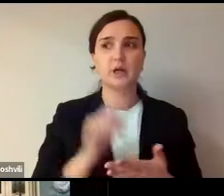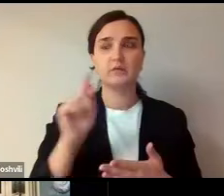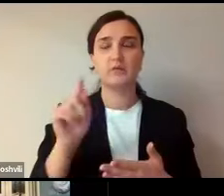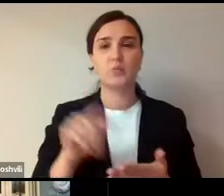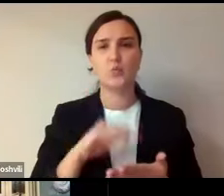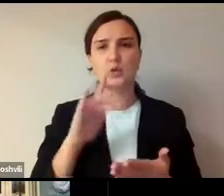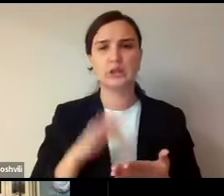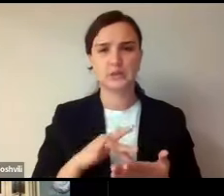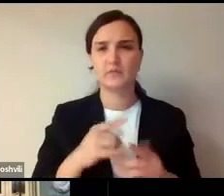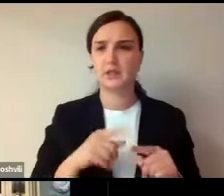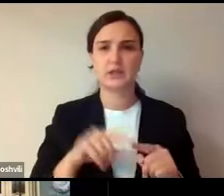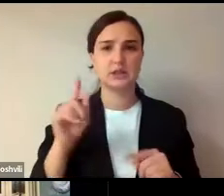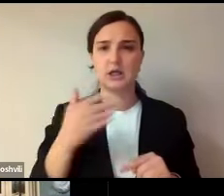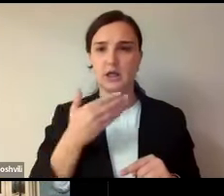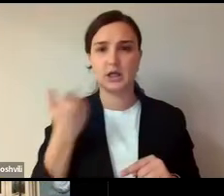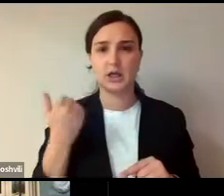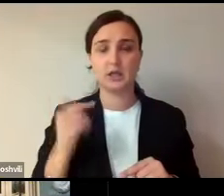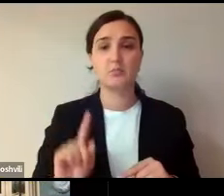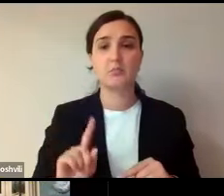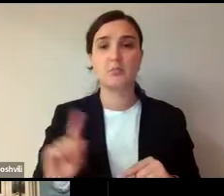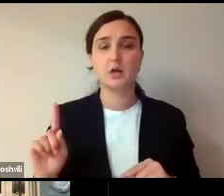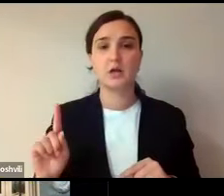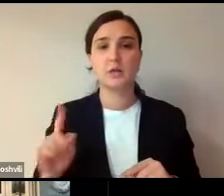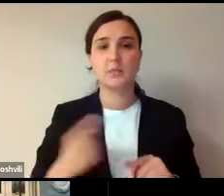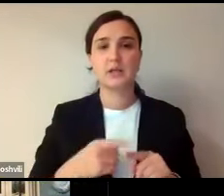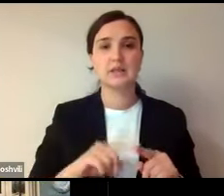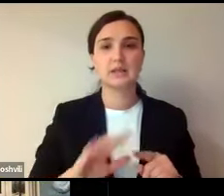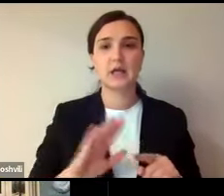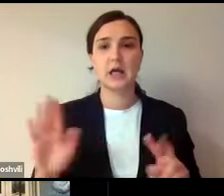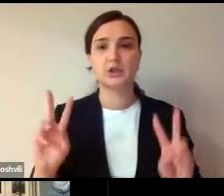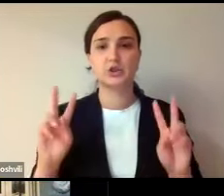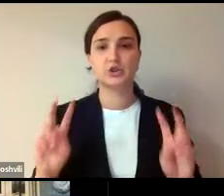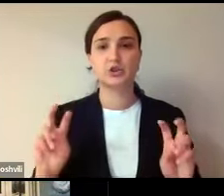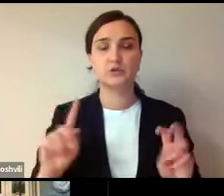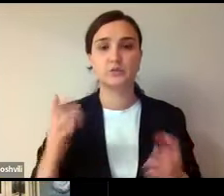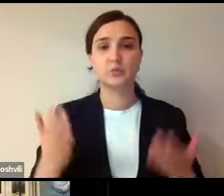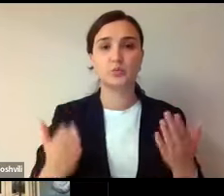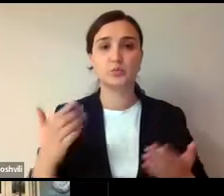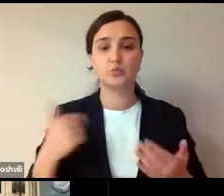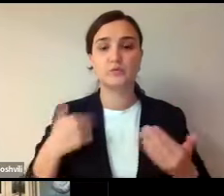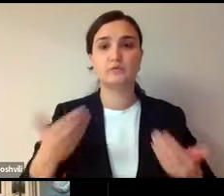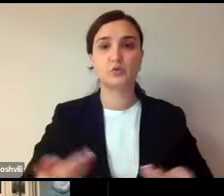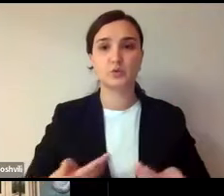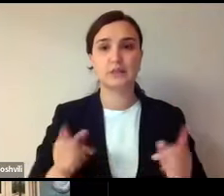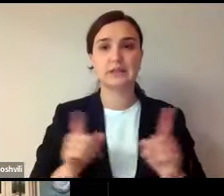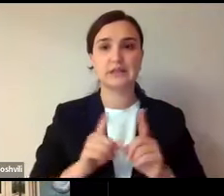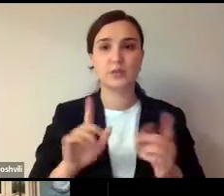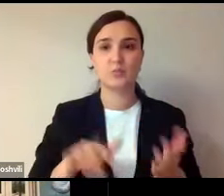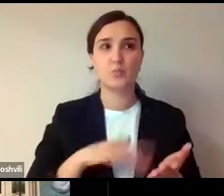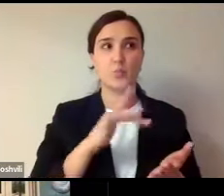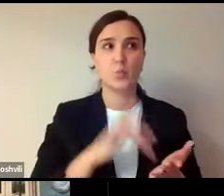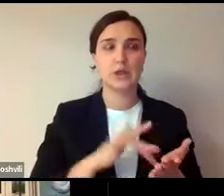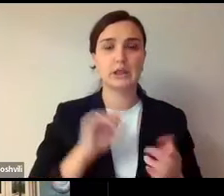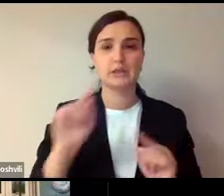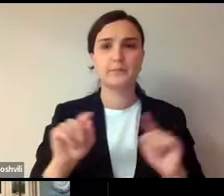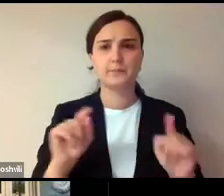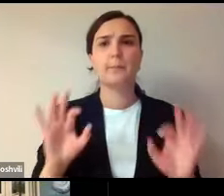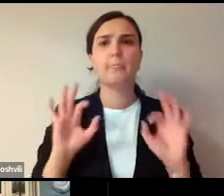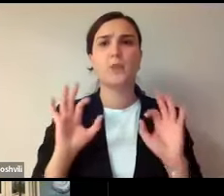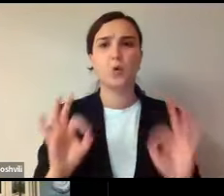მუნიციპალიტეტი, სადაც ეს არ არის. თუმცა ეს არნიშნავს იმას, რომ თუ ჩვენ ცხოვრობთ ისეთ მუნიციპალიტეტში, რომელიც